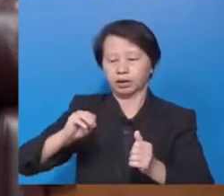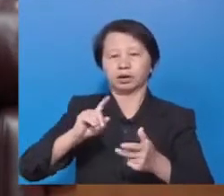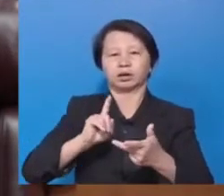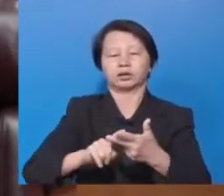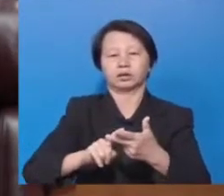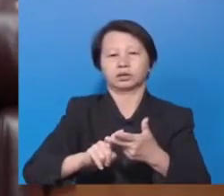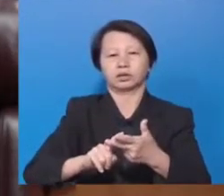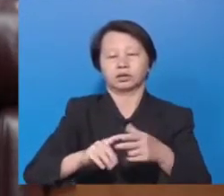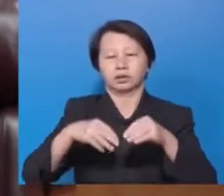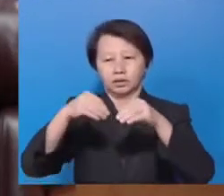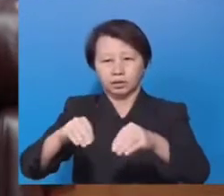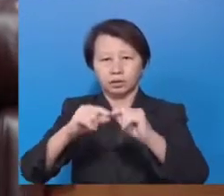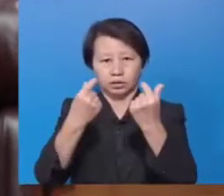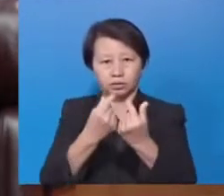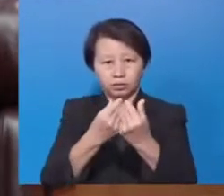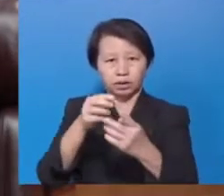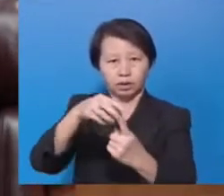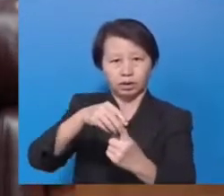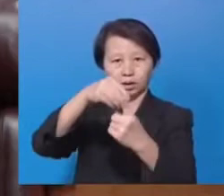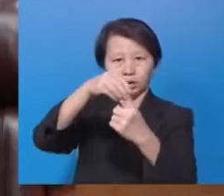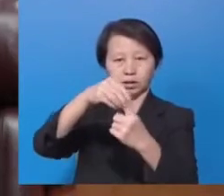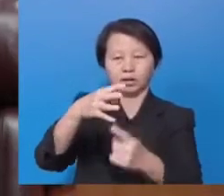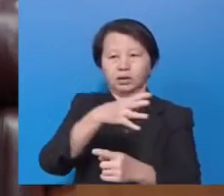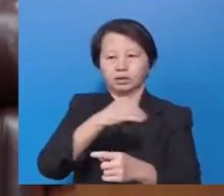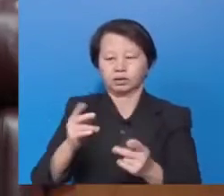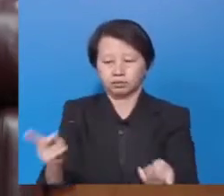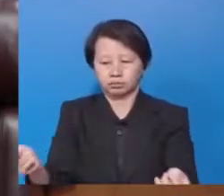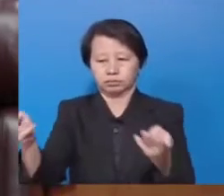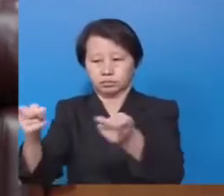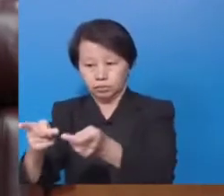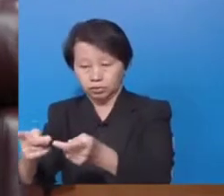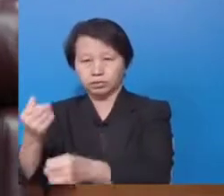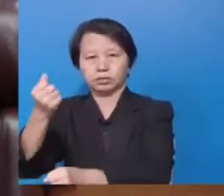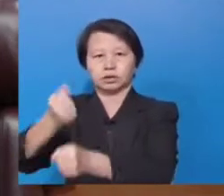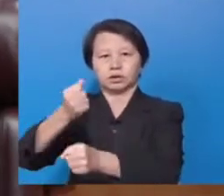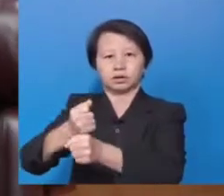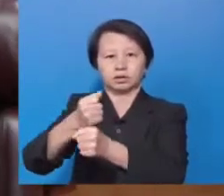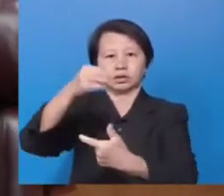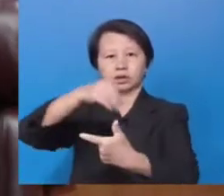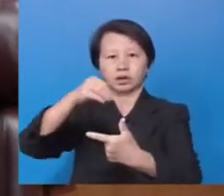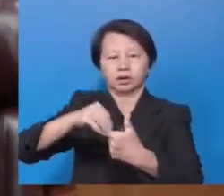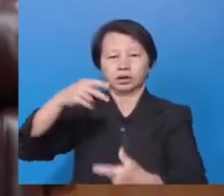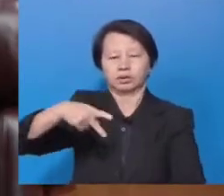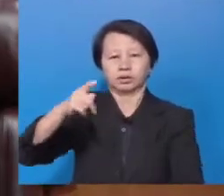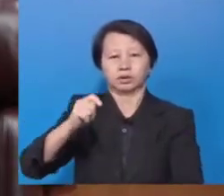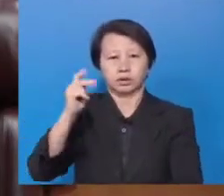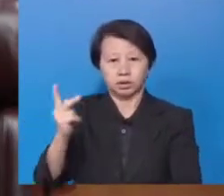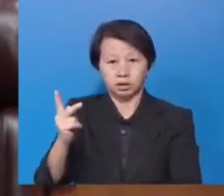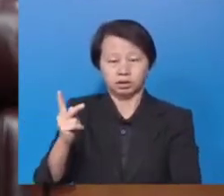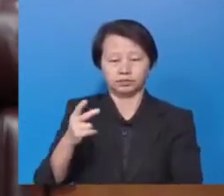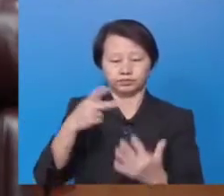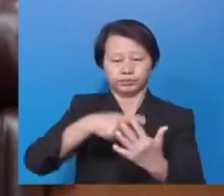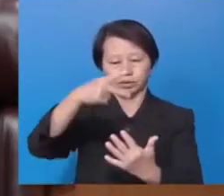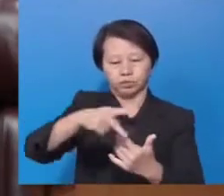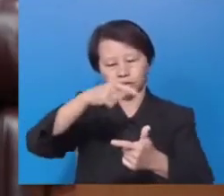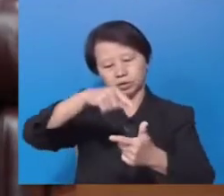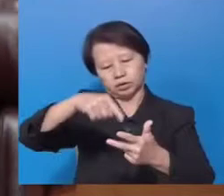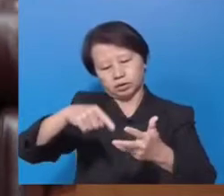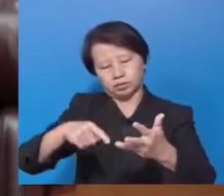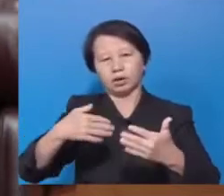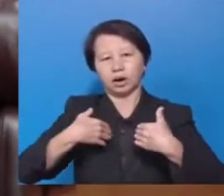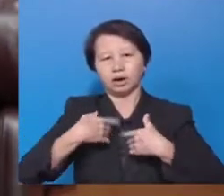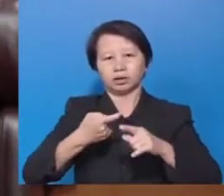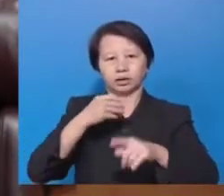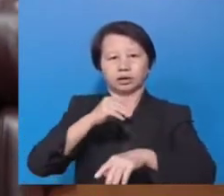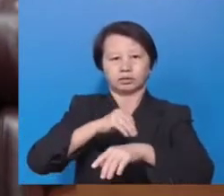program penempatan golongan khas serta penyesuaian kerja ya ataupun PPG program-program ini telah